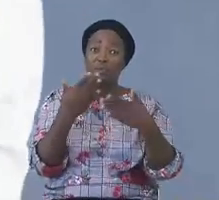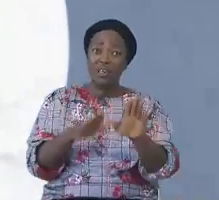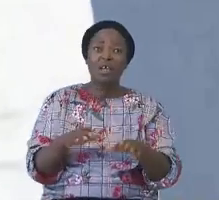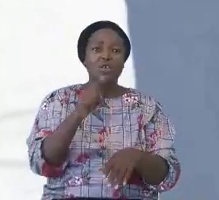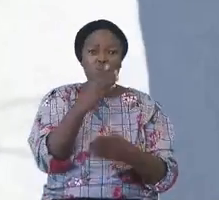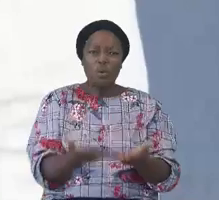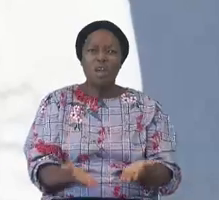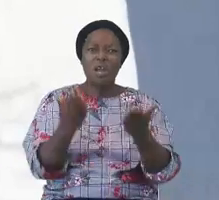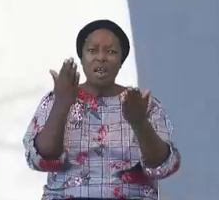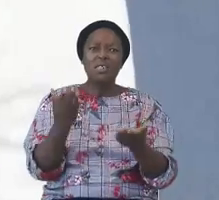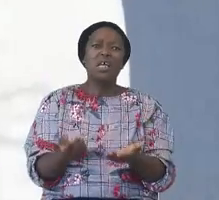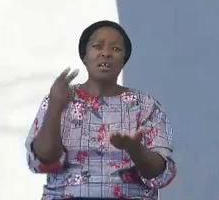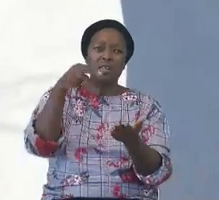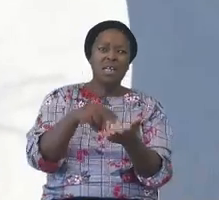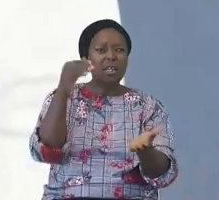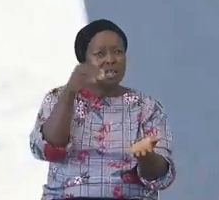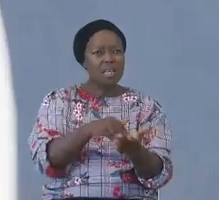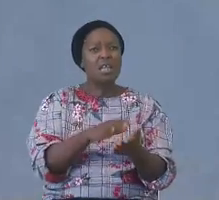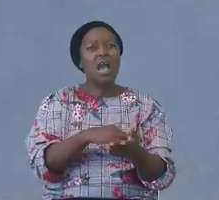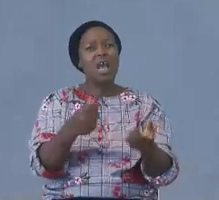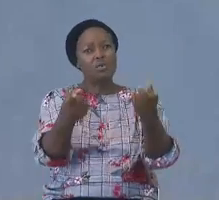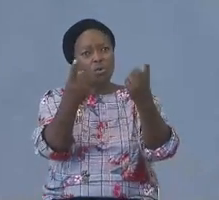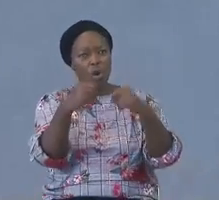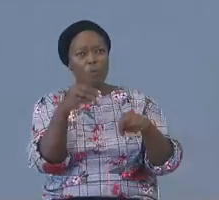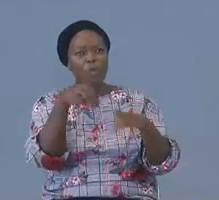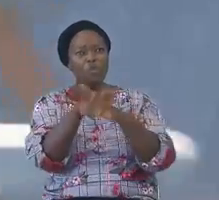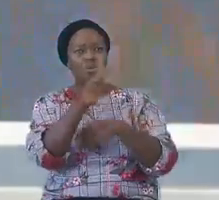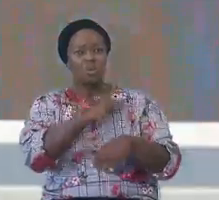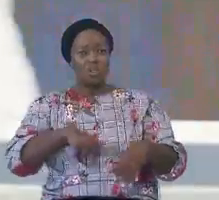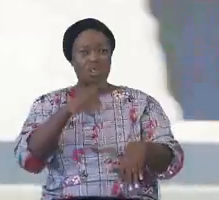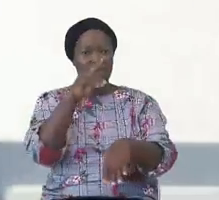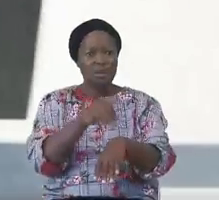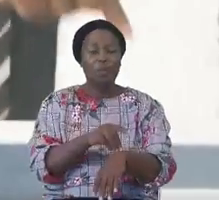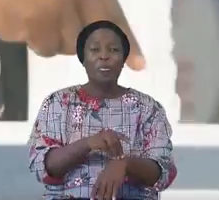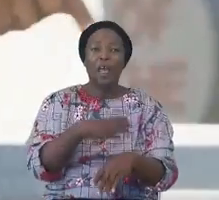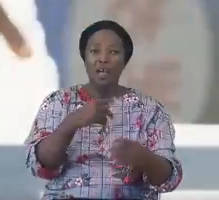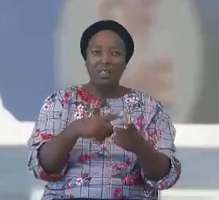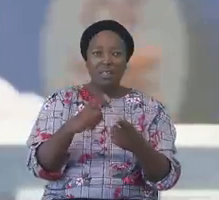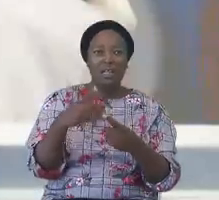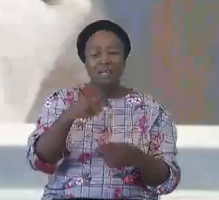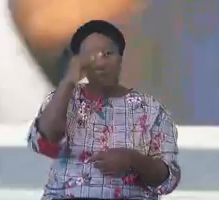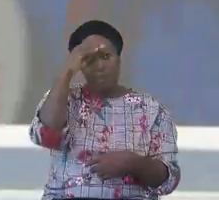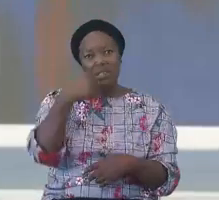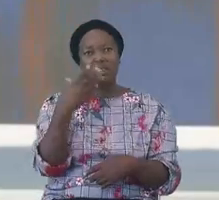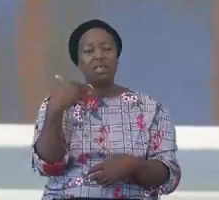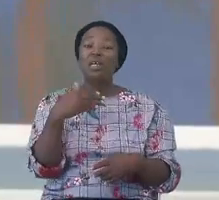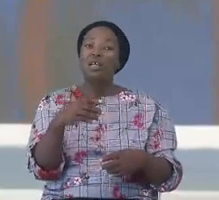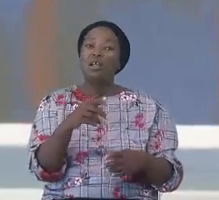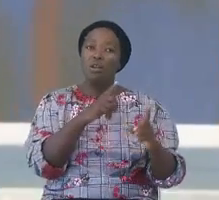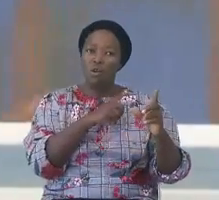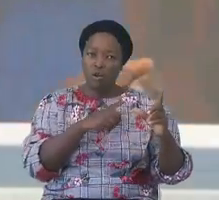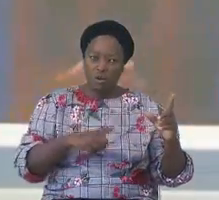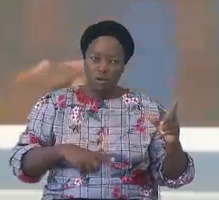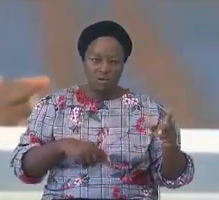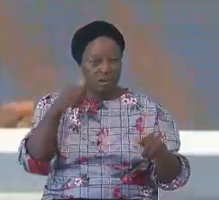sais que même quand tu vas mourir, après ta mort, tu te lèveras et tu reviendras dans ton